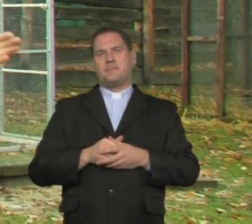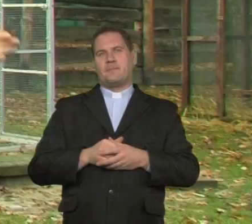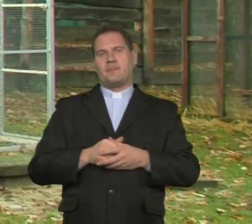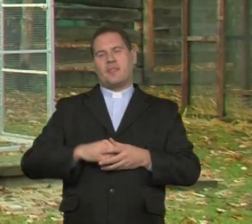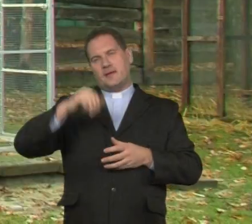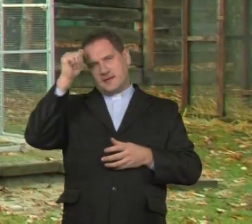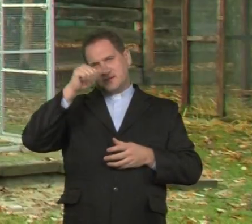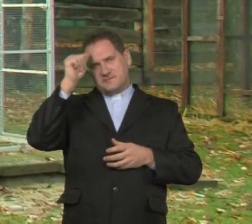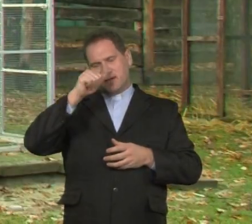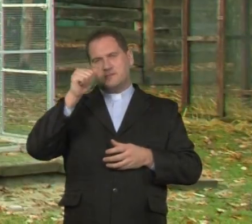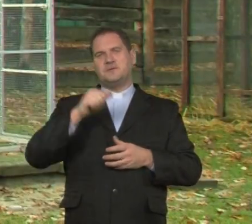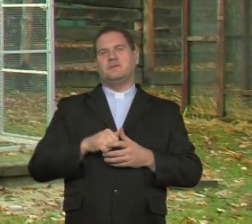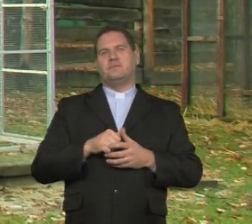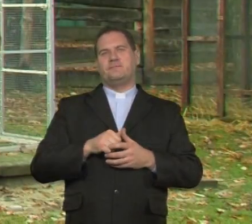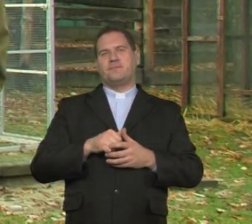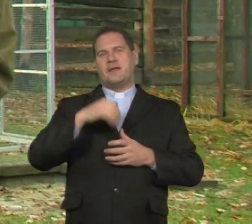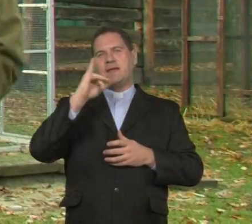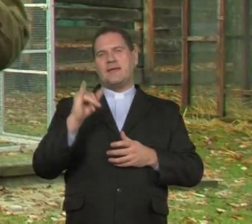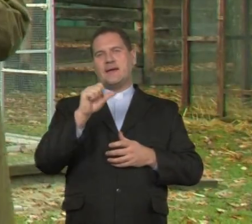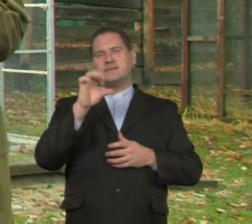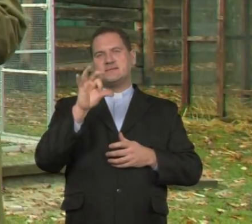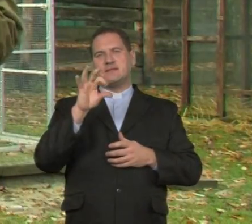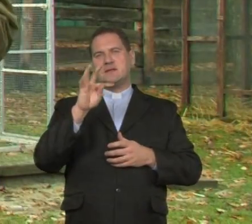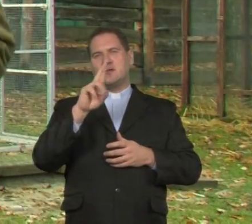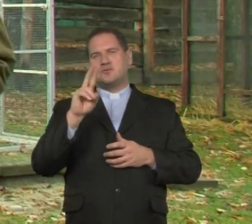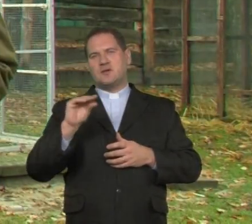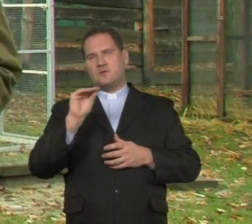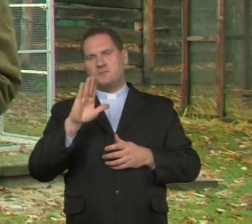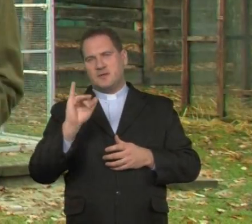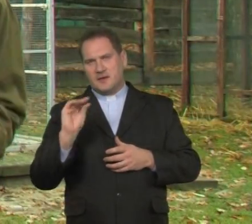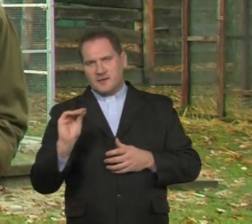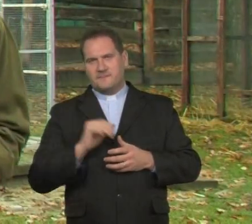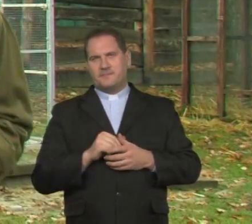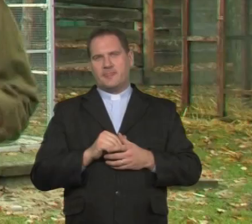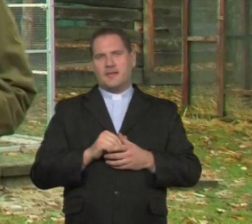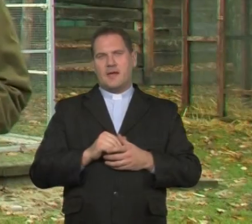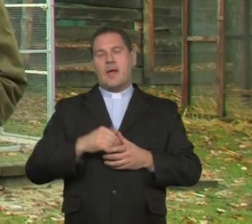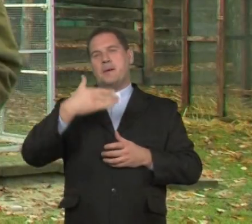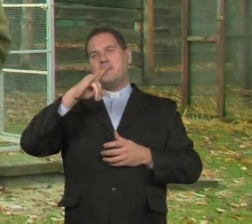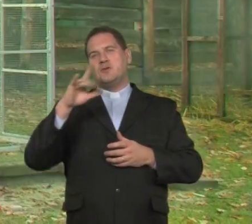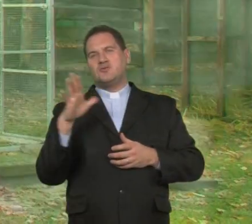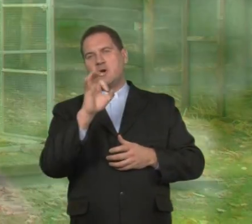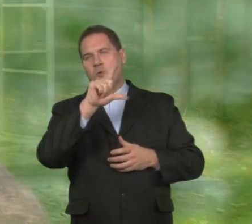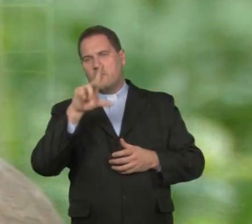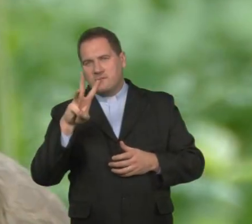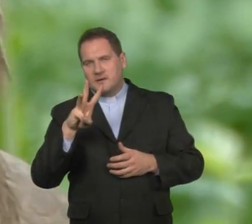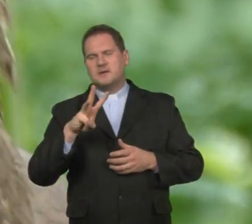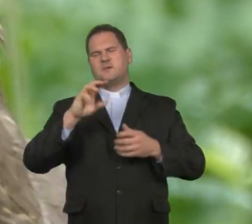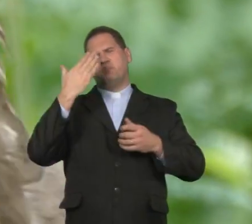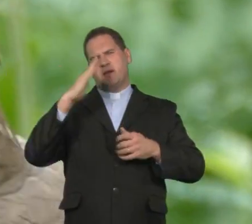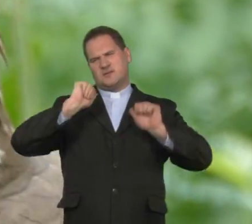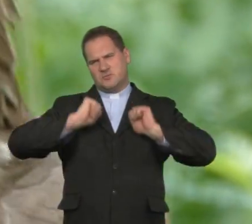z rodziny jastrzębowatych. Nazywają się po łacinie bardzo fajnie, dlatego zapamiętałem. Buteo, buteo. I